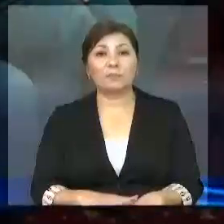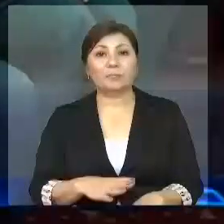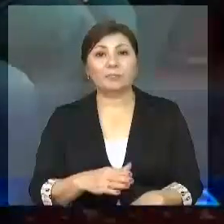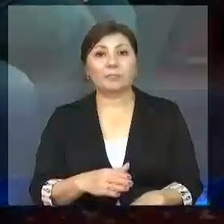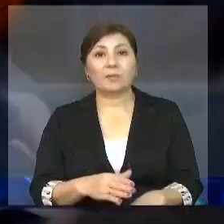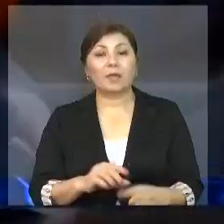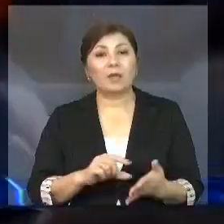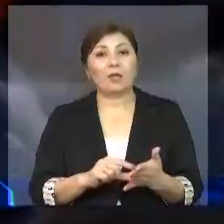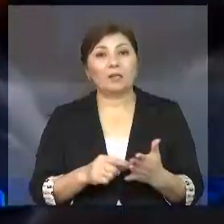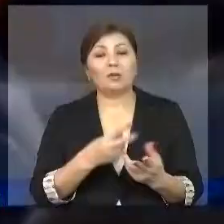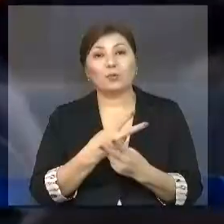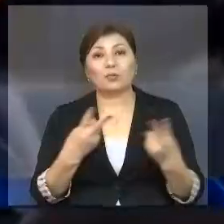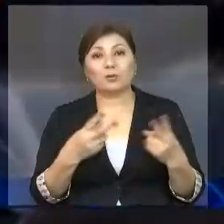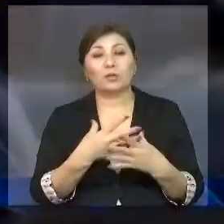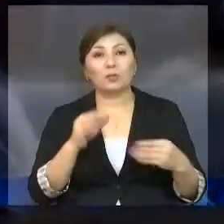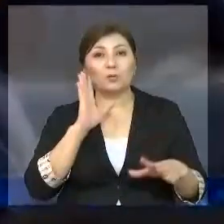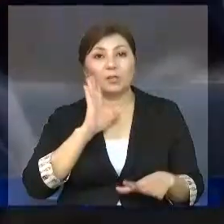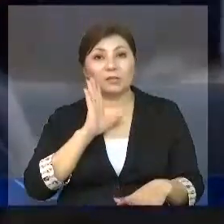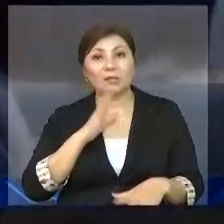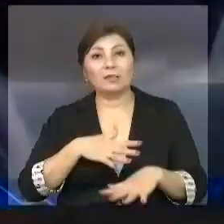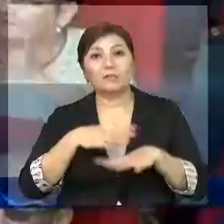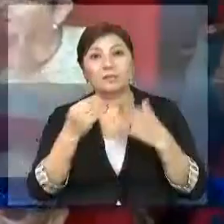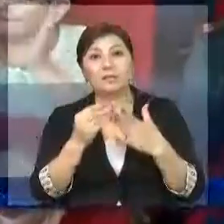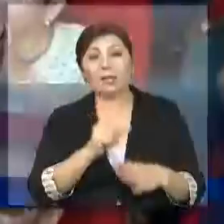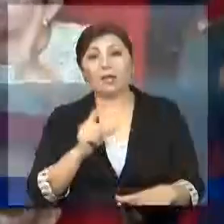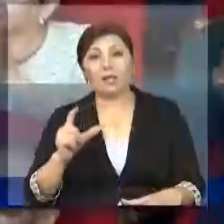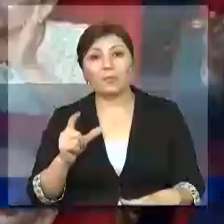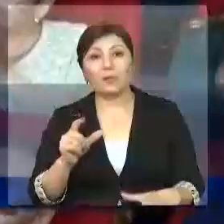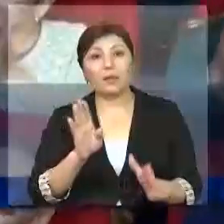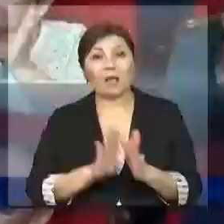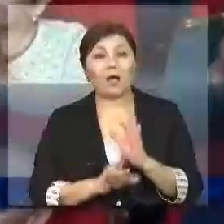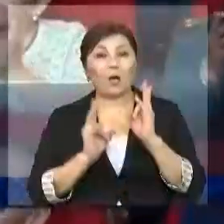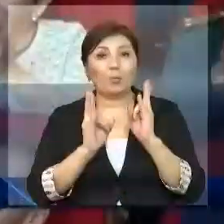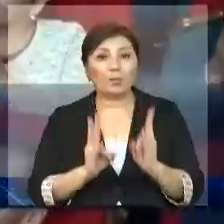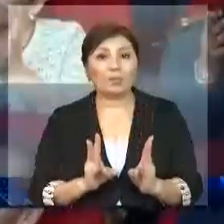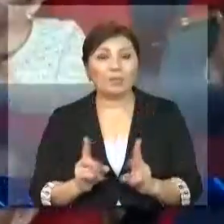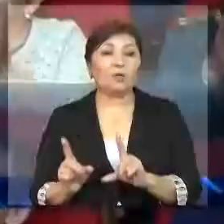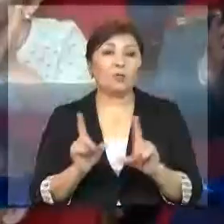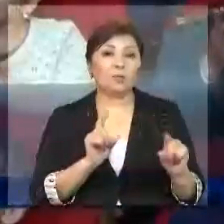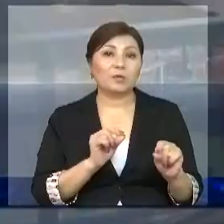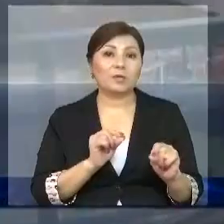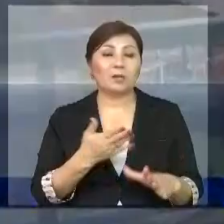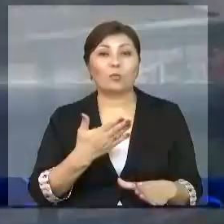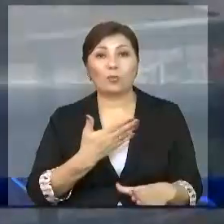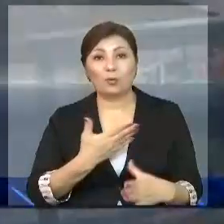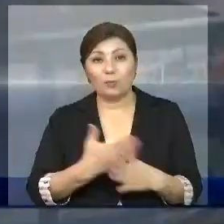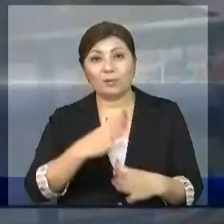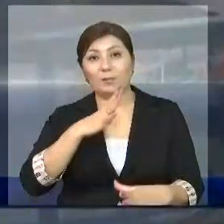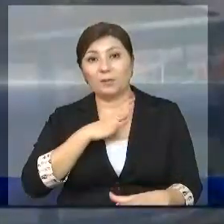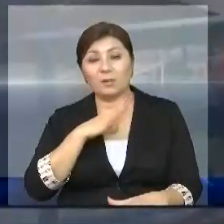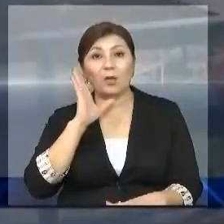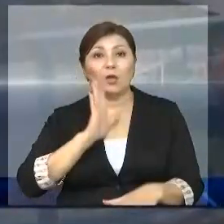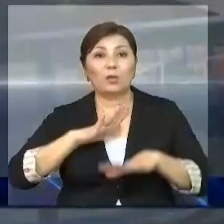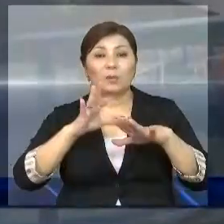жеделдік көрсетті. Тіпті көктемгі су тасқыны кезінде де адамдарды қауіпсіз жерге көшіруде ептілік танытқан болатын. Су тасқыны